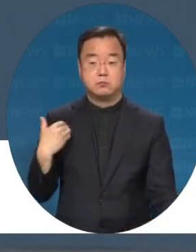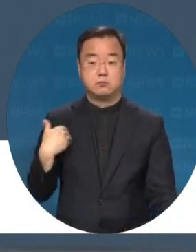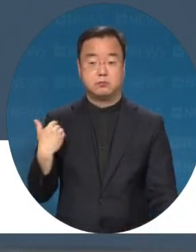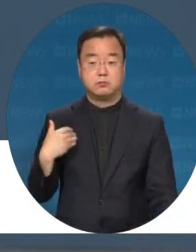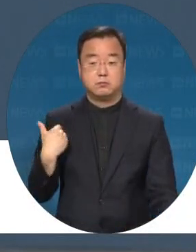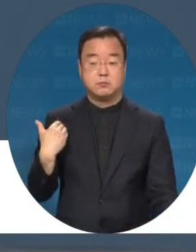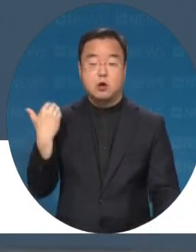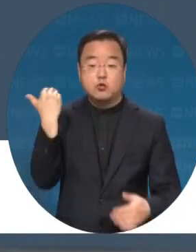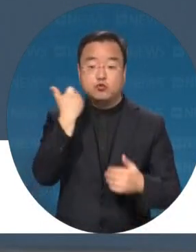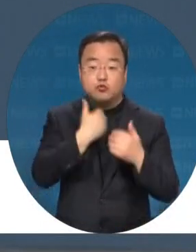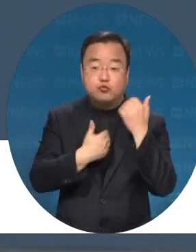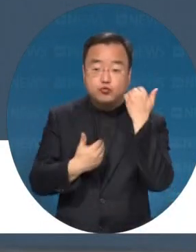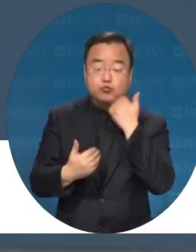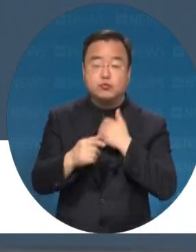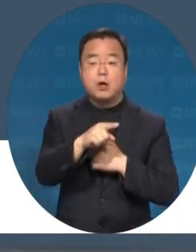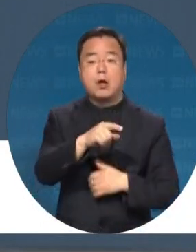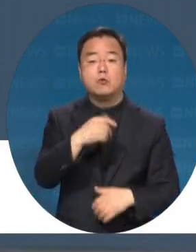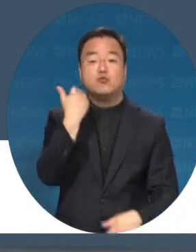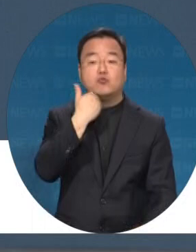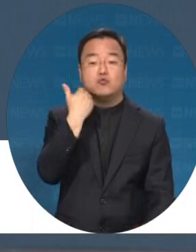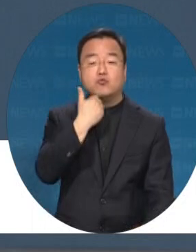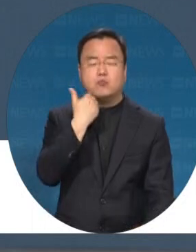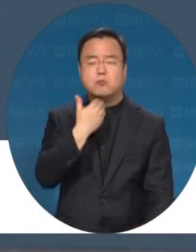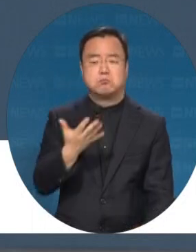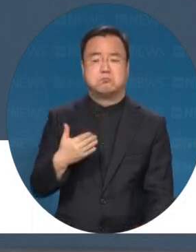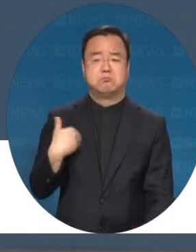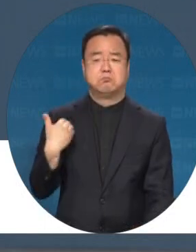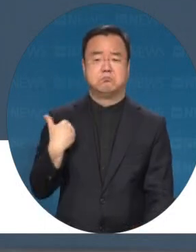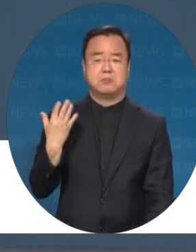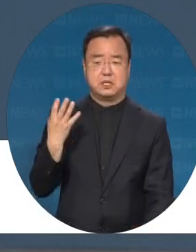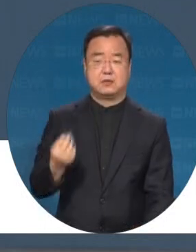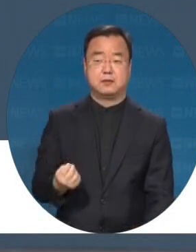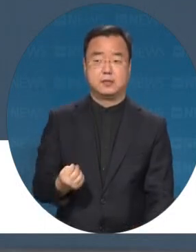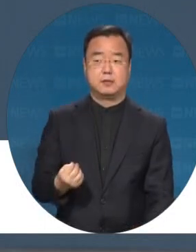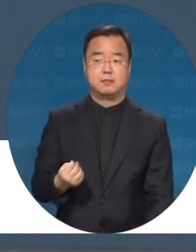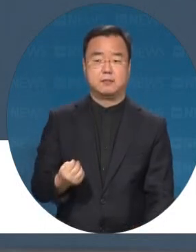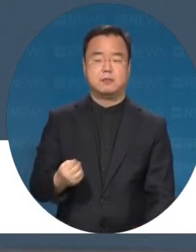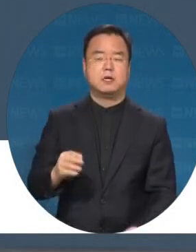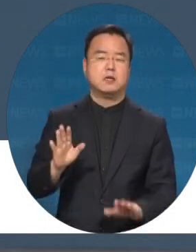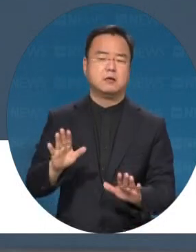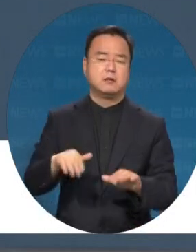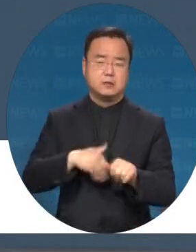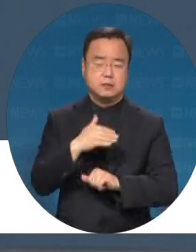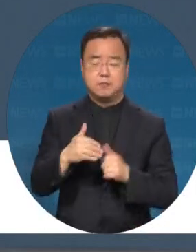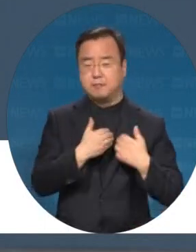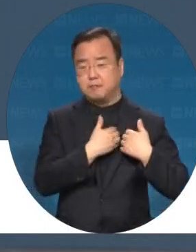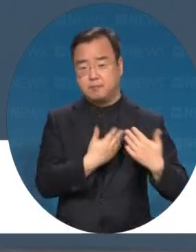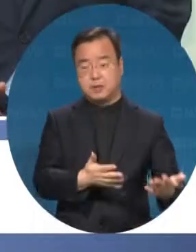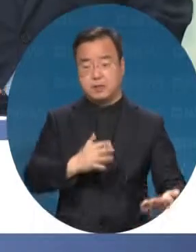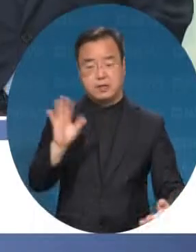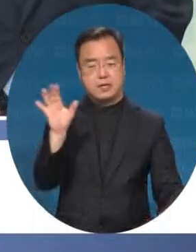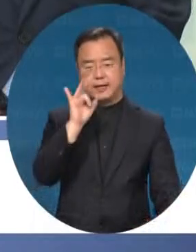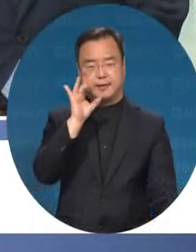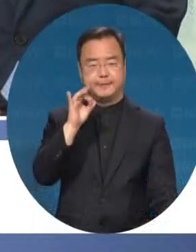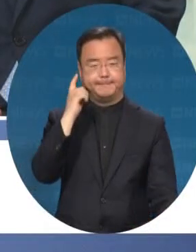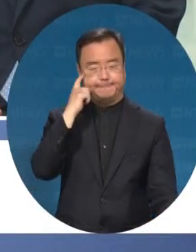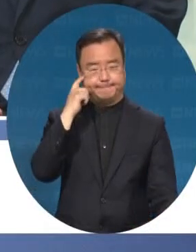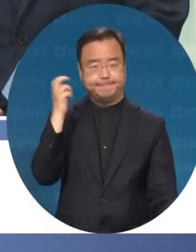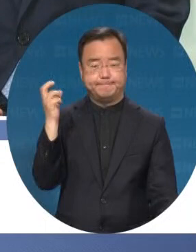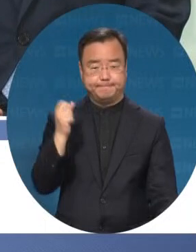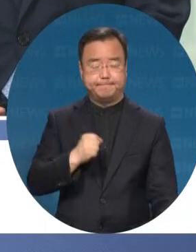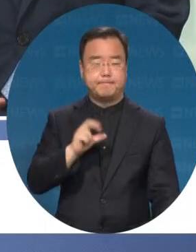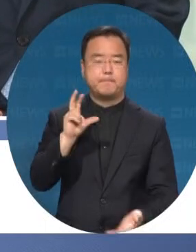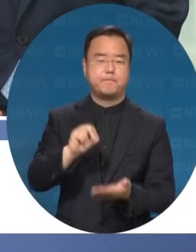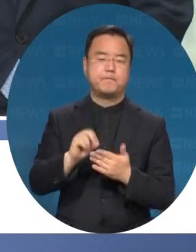아무도 그 사람들을 알아주는 사람이 없습니다 언제까지나 이런 것을 방치해야 되는 것인가 그런 문제를